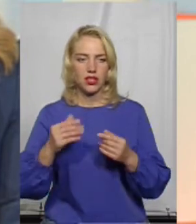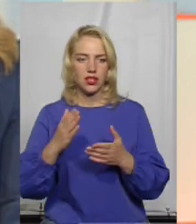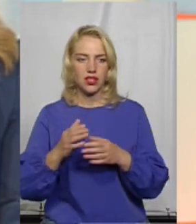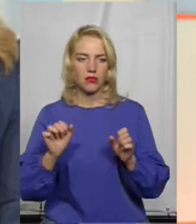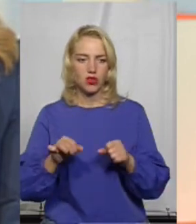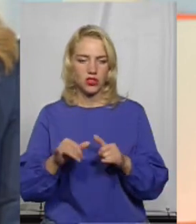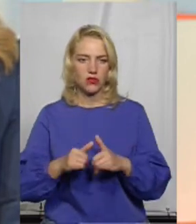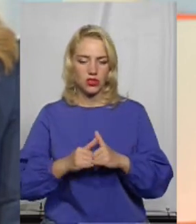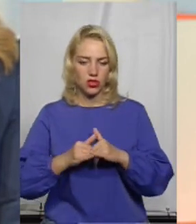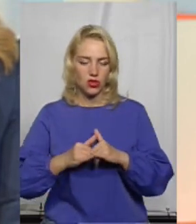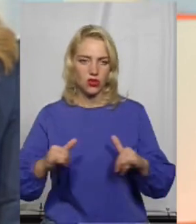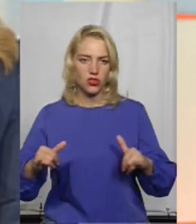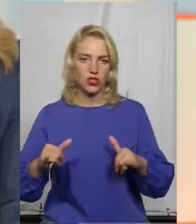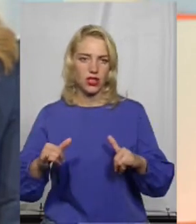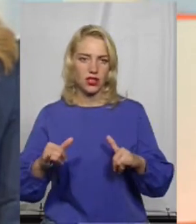розвиватися, розширятися